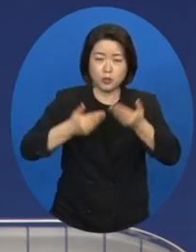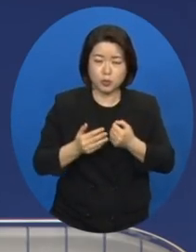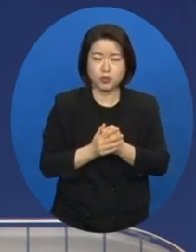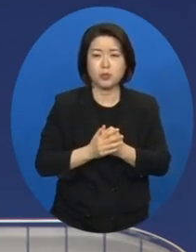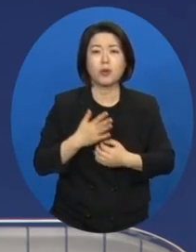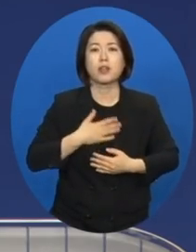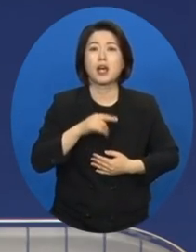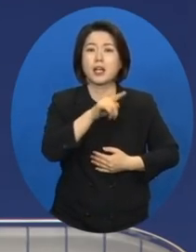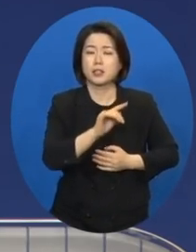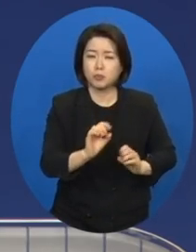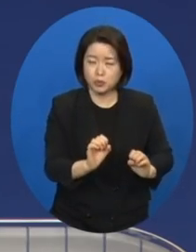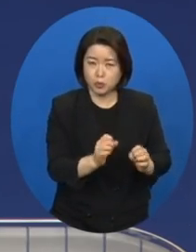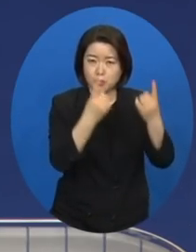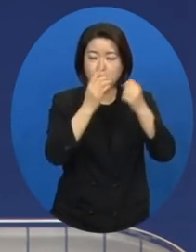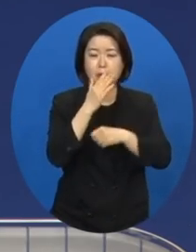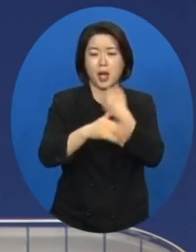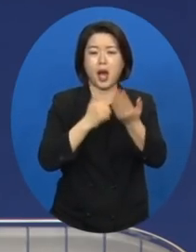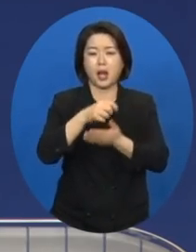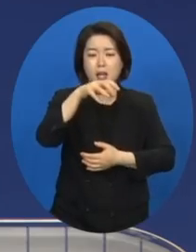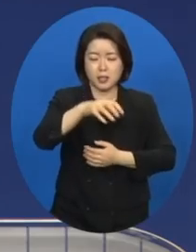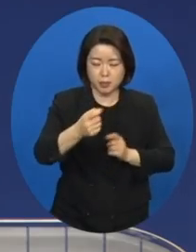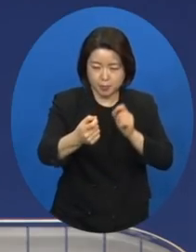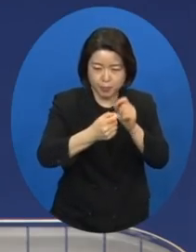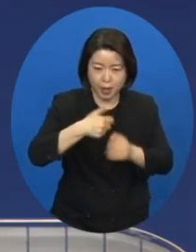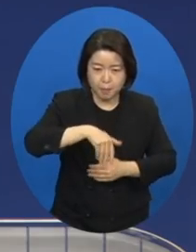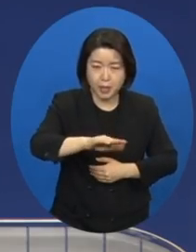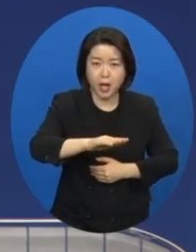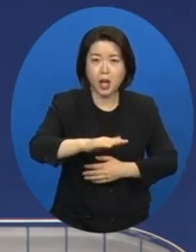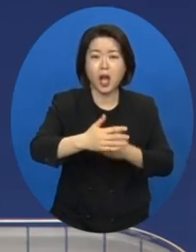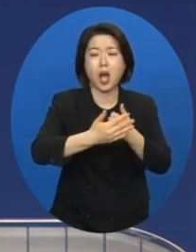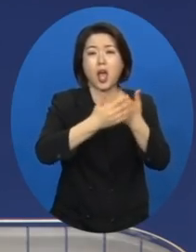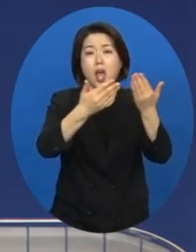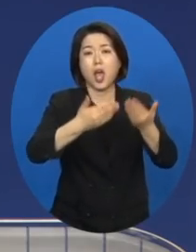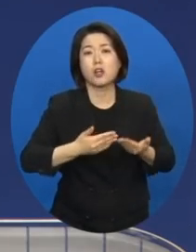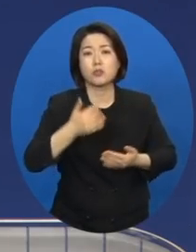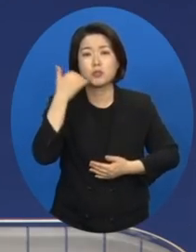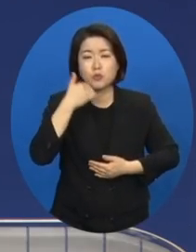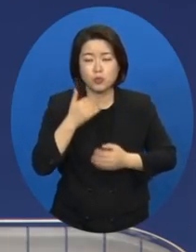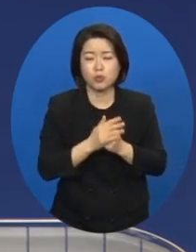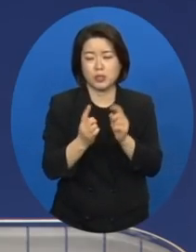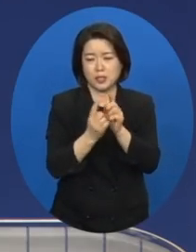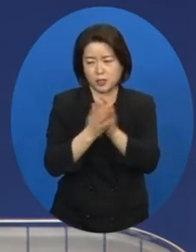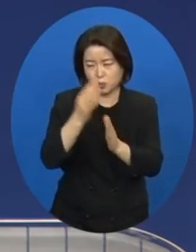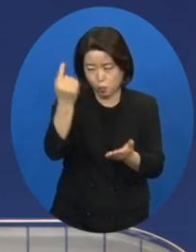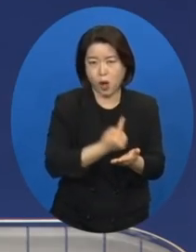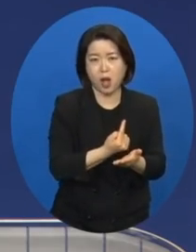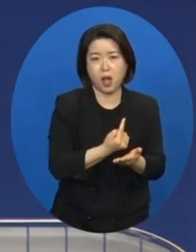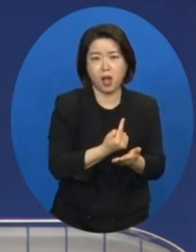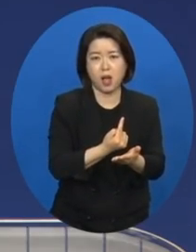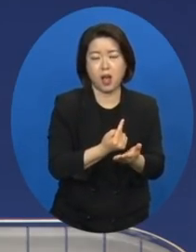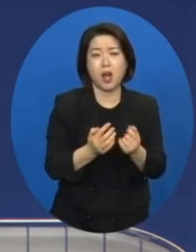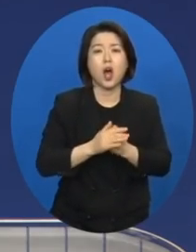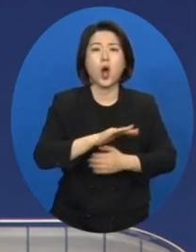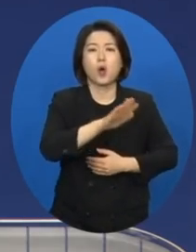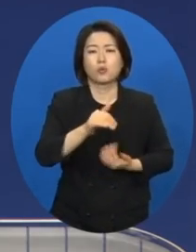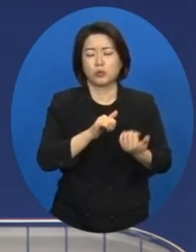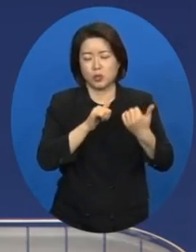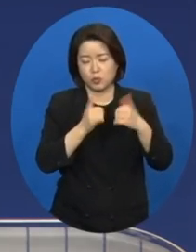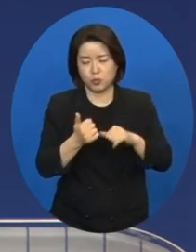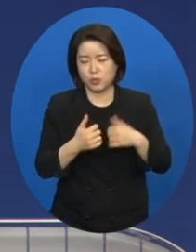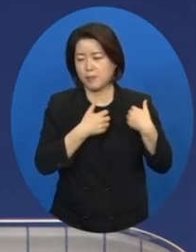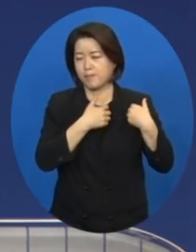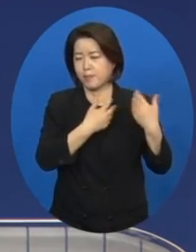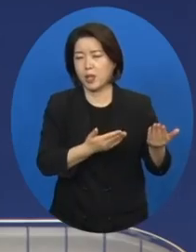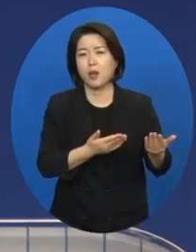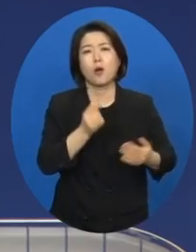그분으로 말미암아 하나님께 나아갈 수 있도록 해주시는 분이라는 거예요. 그분이 친히 오셨다는 거예요. 왜? 우리가 죽도록 내버려둘 수